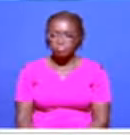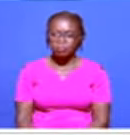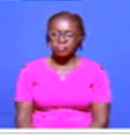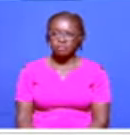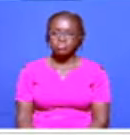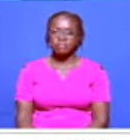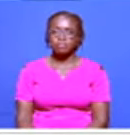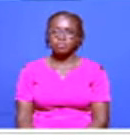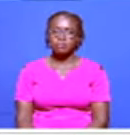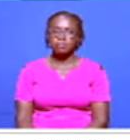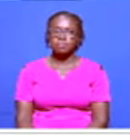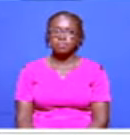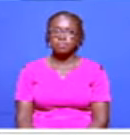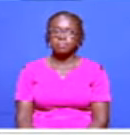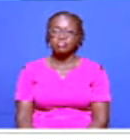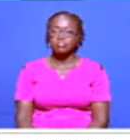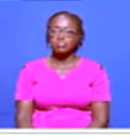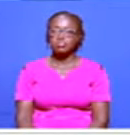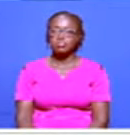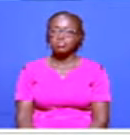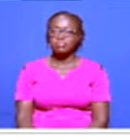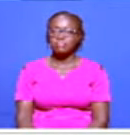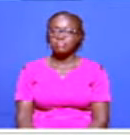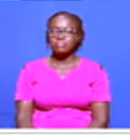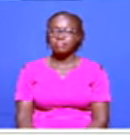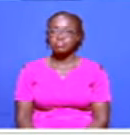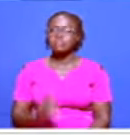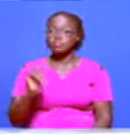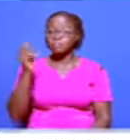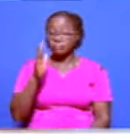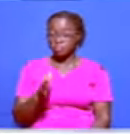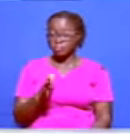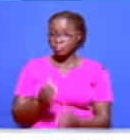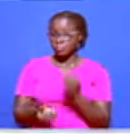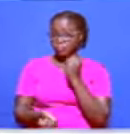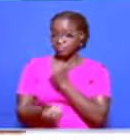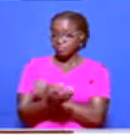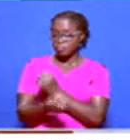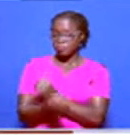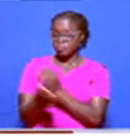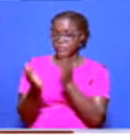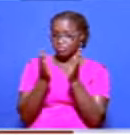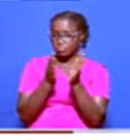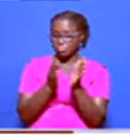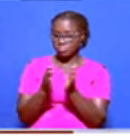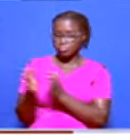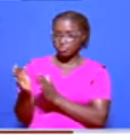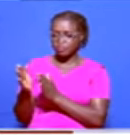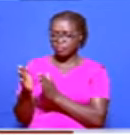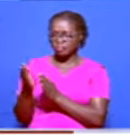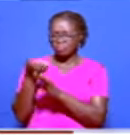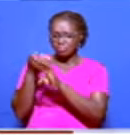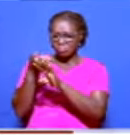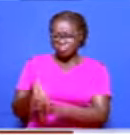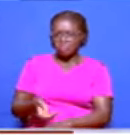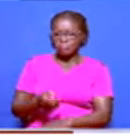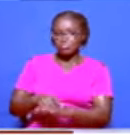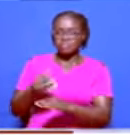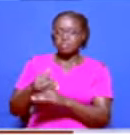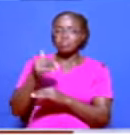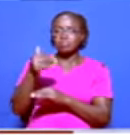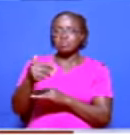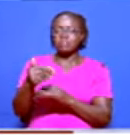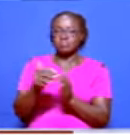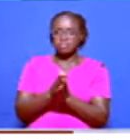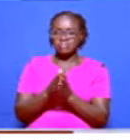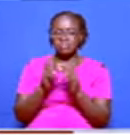tuangazie sasa mtazamaji ulingo wa fulusi, ambapo Wakenya wameshauriwa kujiandaa kwa nyakati ngumu. Huu ndio ujumbe wa wataalamu